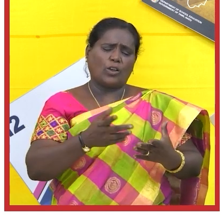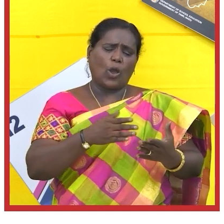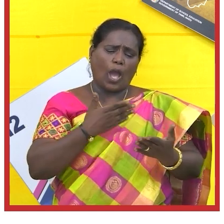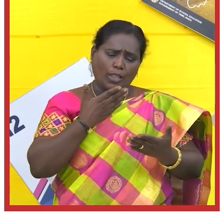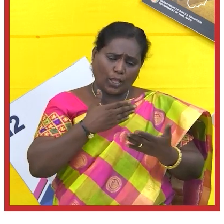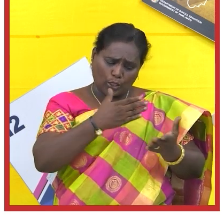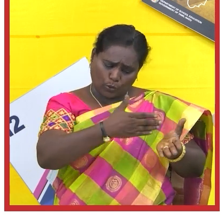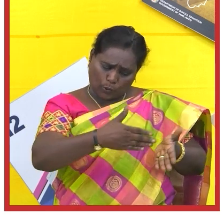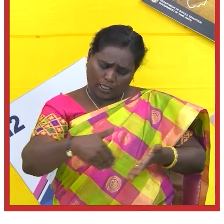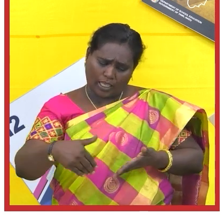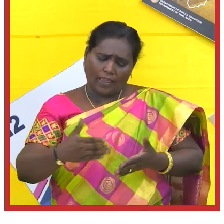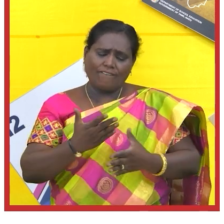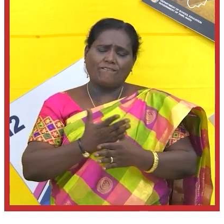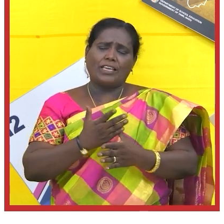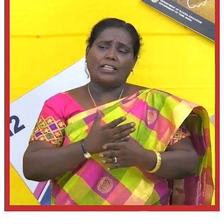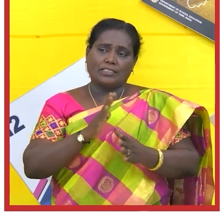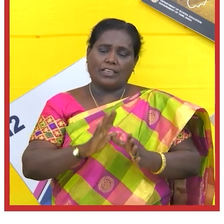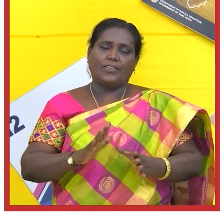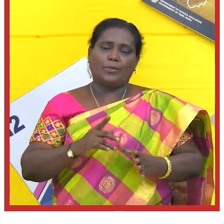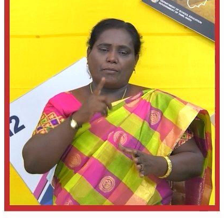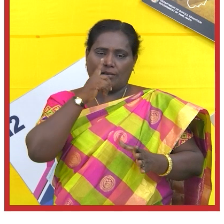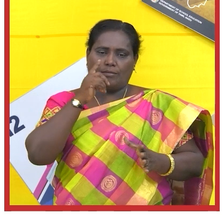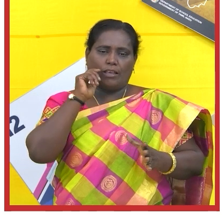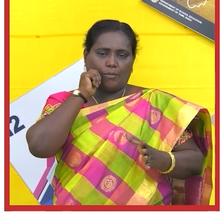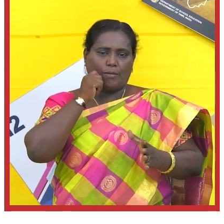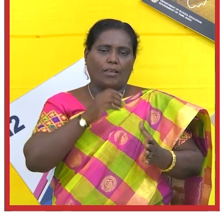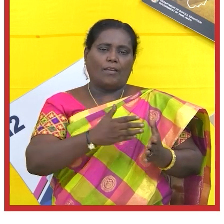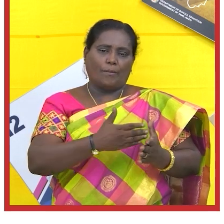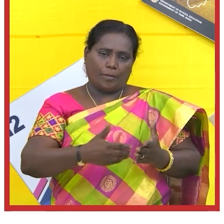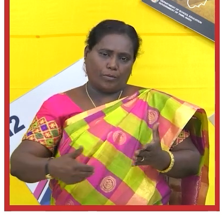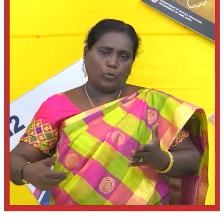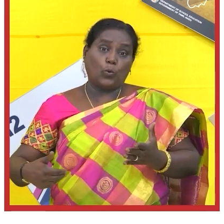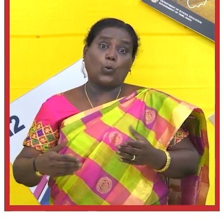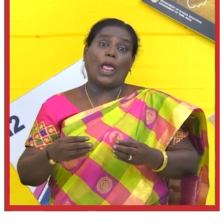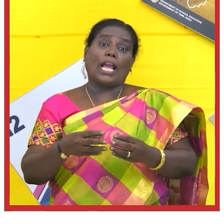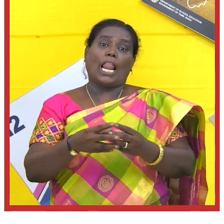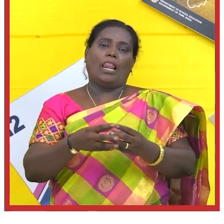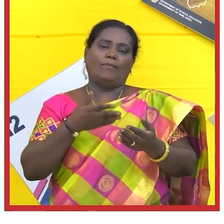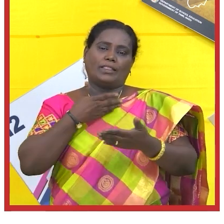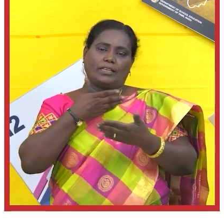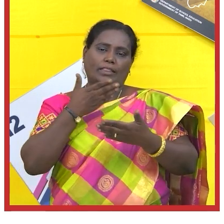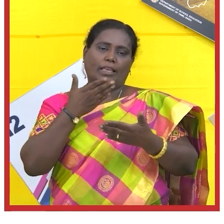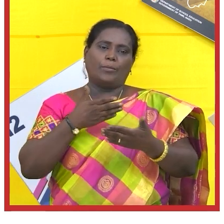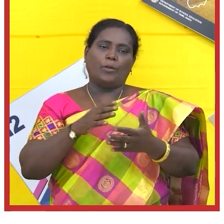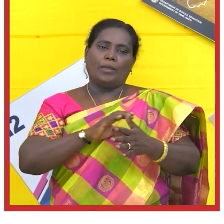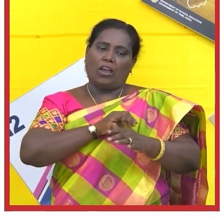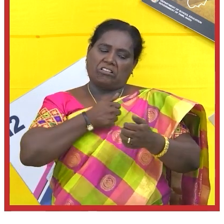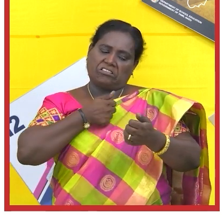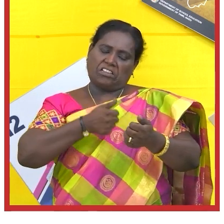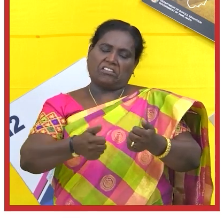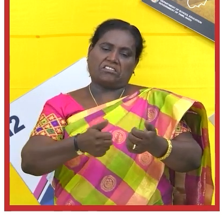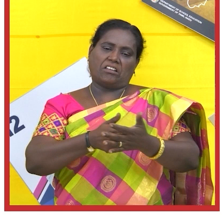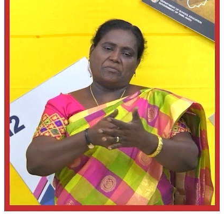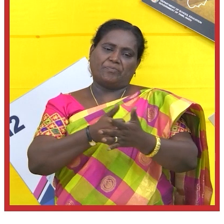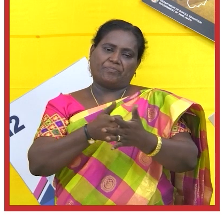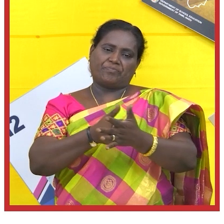அவர்களுடைய மகன்களும் மகள்களும் செய்ய வேண்டும் என்பதைத்தான் பாடத்திலே பள்ளியிலே குலக்கல்வி திட்டம் என்ற ஒன்றை அறிமுகப்படுத்துகிறார்